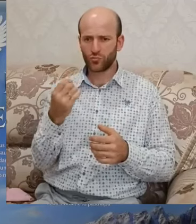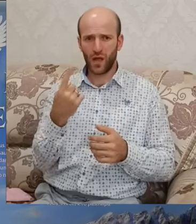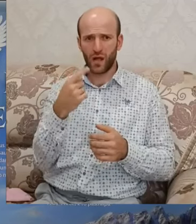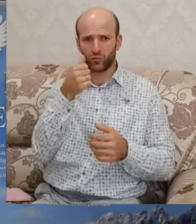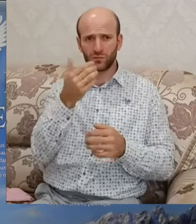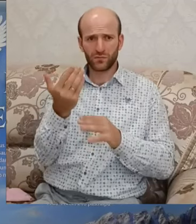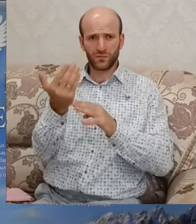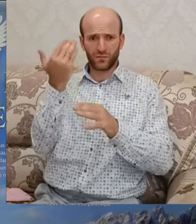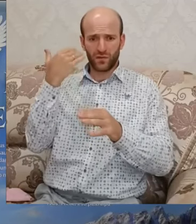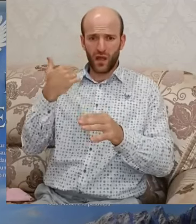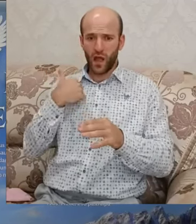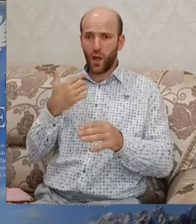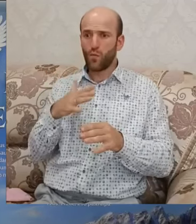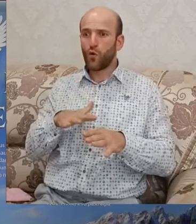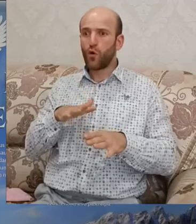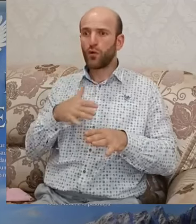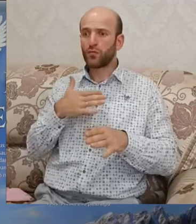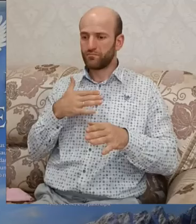которой нахожусь сегодня.